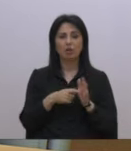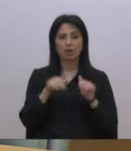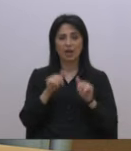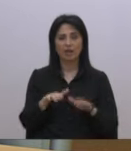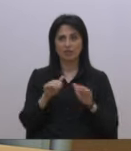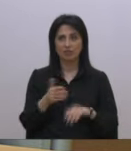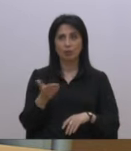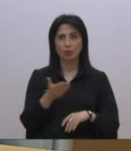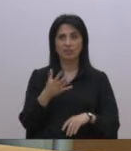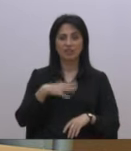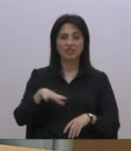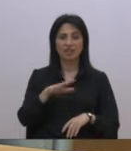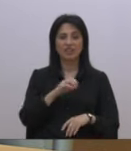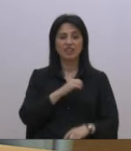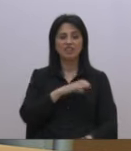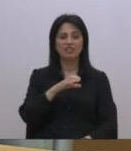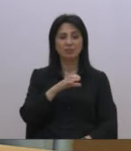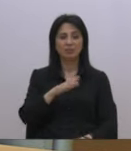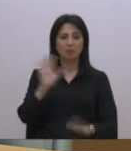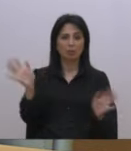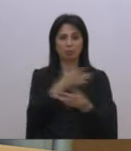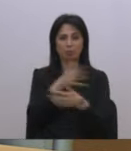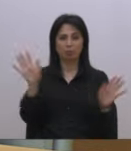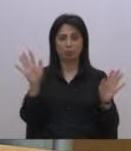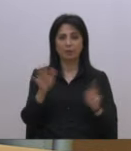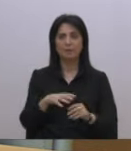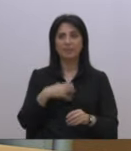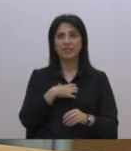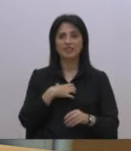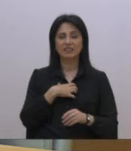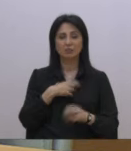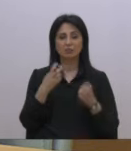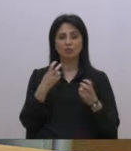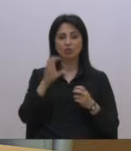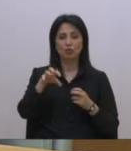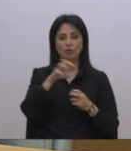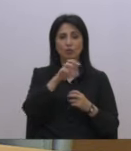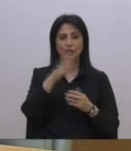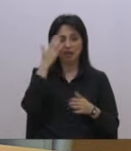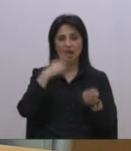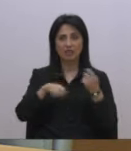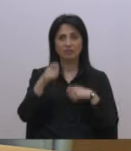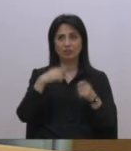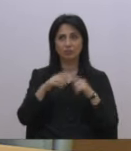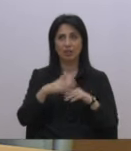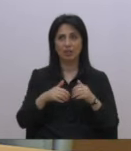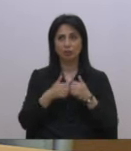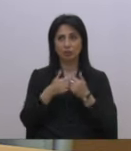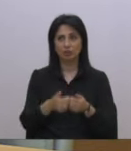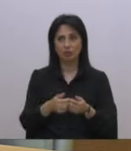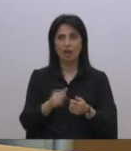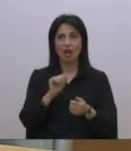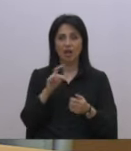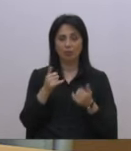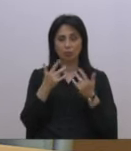გადაწყვეტილებები, რომელიც ქვეყნის სიმდიდრეს ანიავებს და სტრატეგიული მნიშვნელობის ობიექტების გასხვებას ხელს უწყობს ან